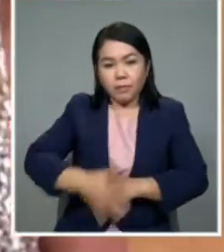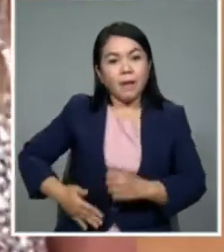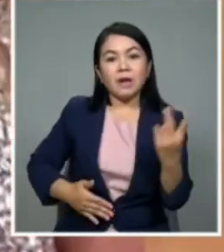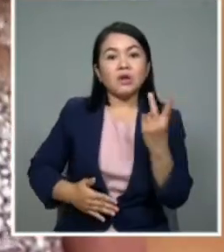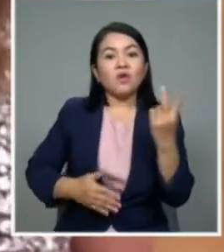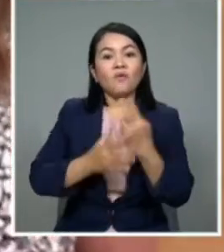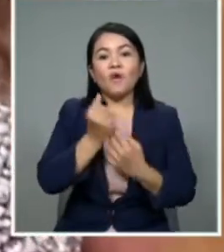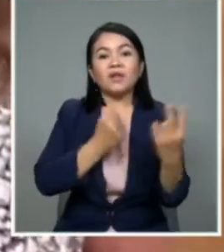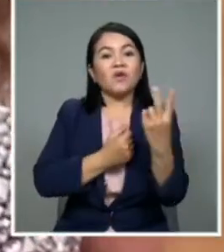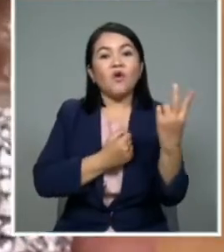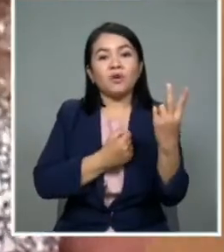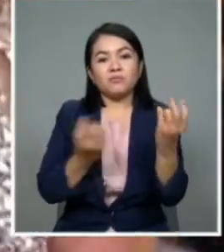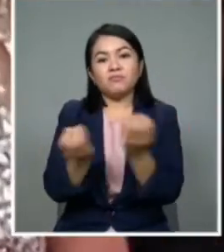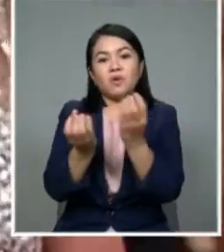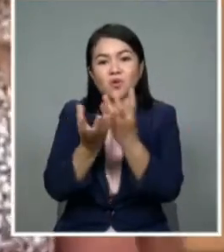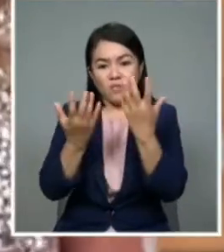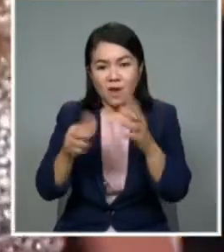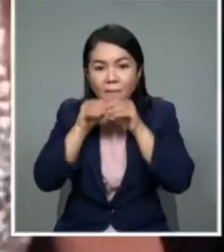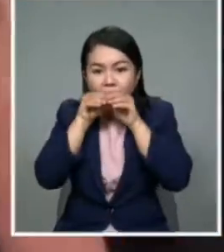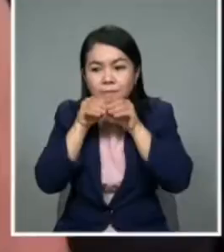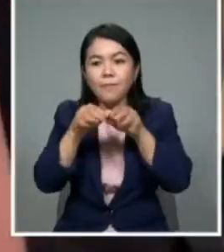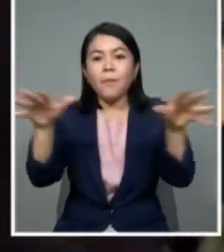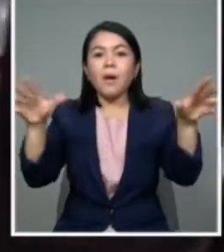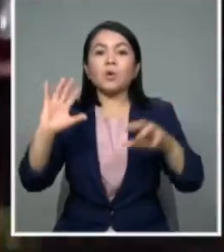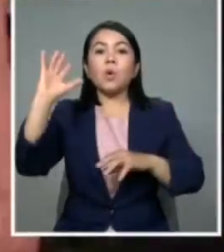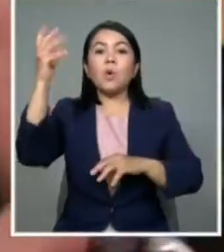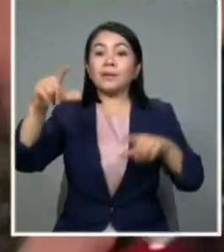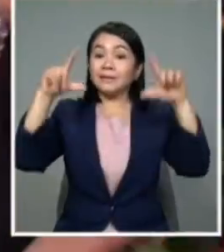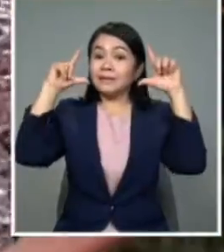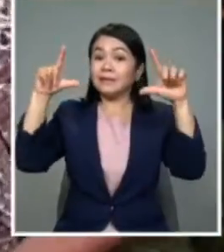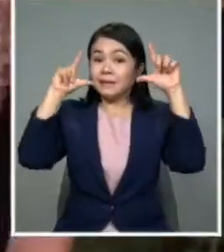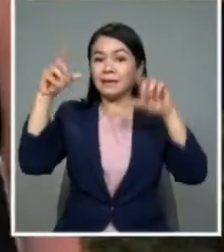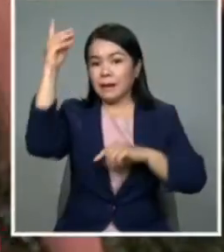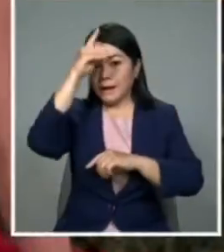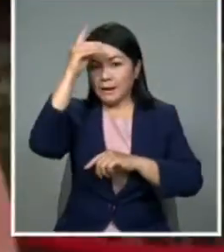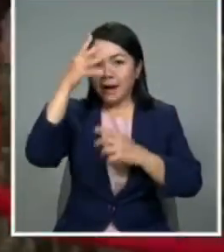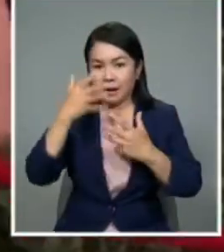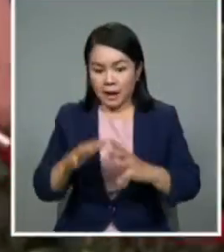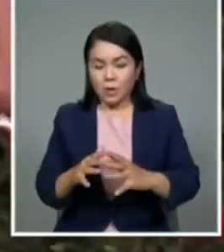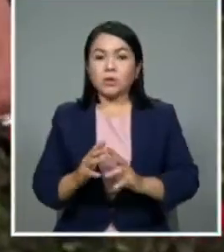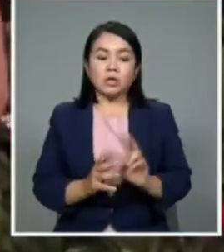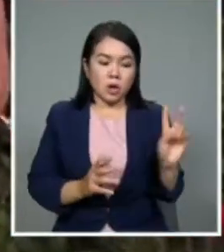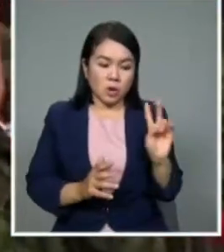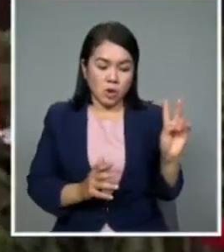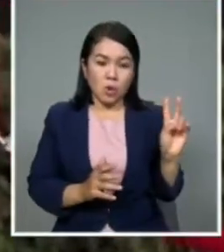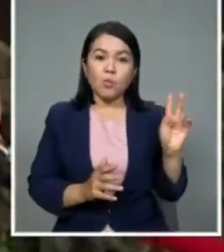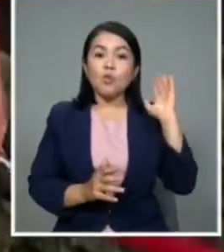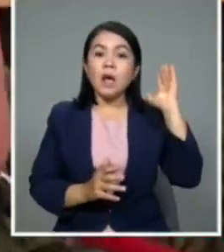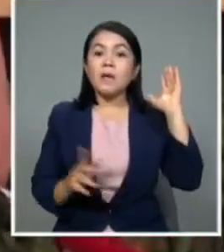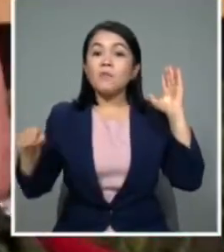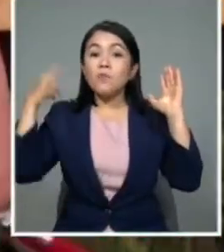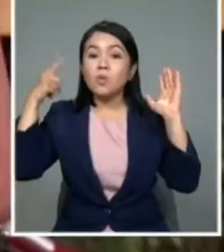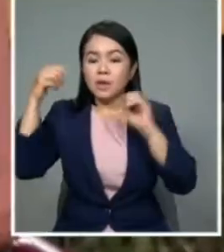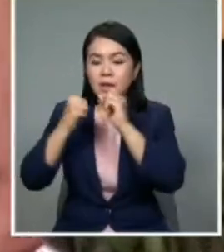ถานการณ์การแพร่ระบาดลุกลามไปทั่วโลกนะคะล่าสุดดาราฮอลลีวูดชื่อดังทอมแฮงค์เปิดเผยว่าตัวเขาและภรรยาริต้าวิลสัน